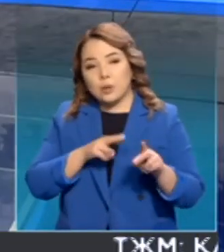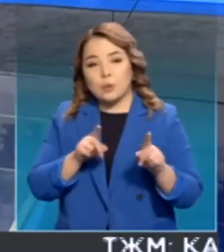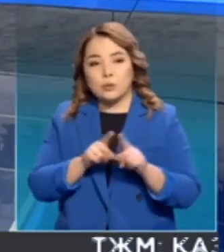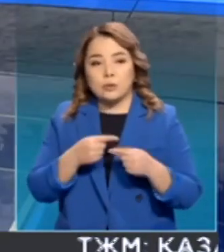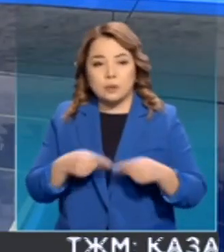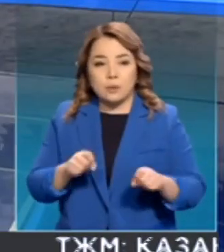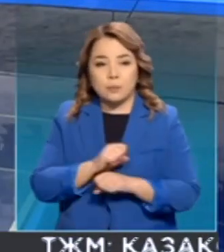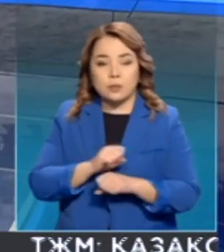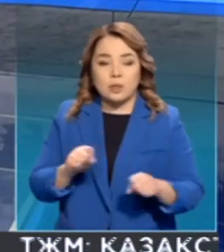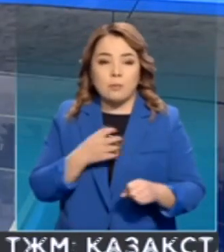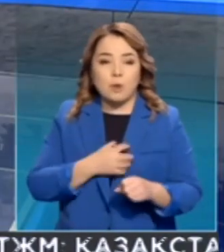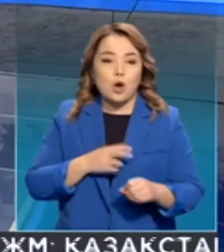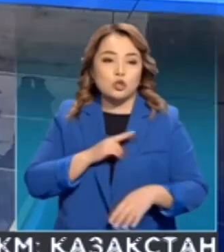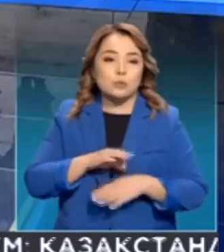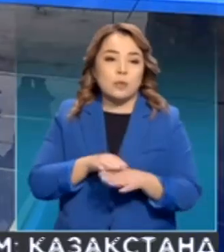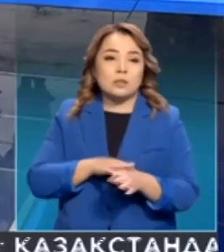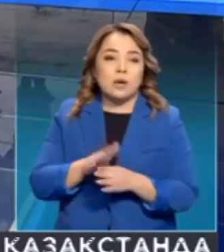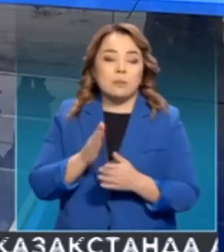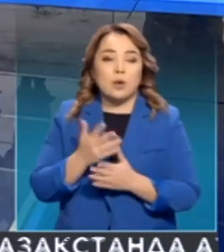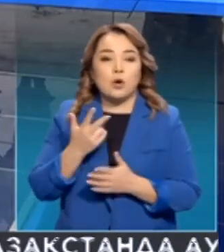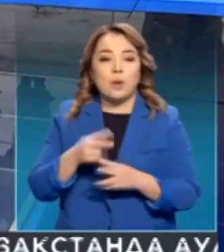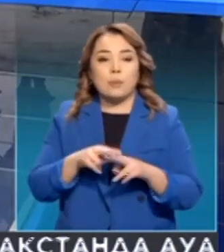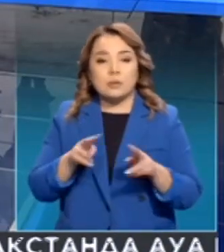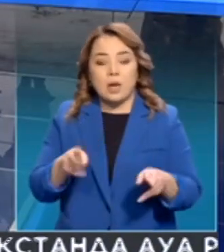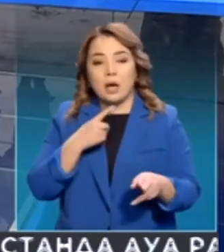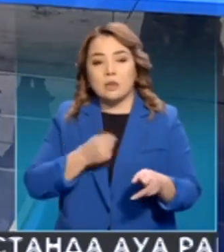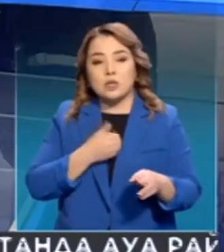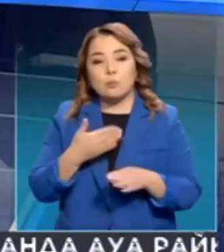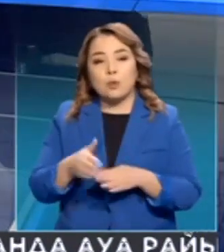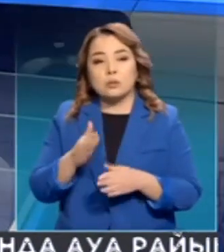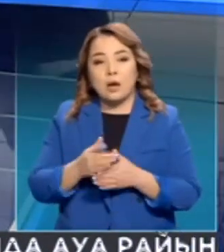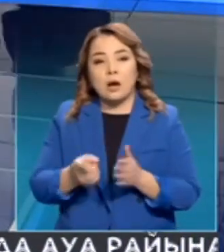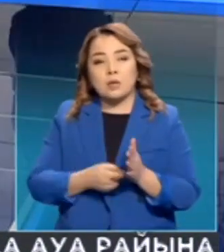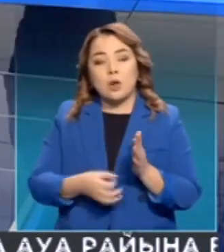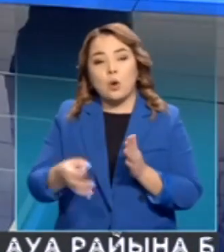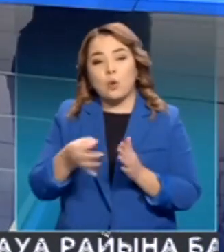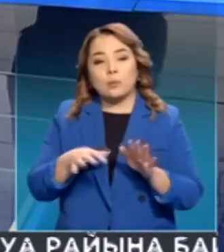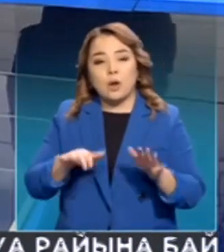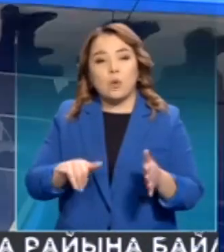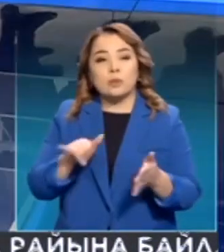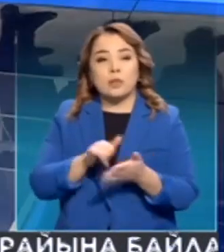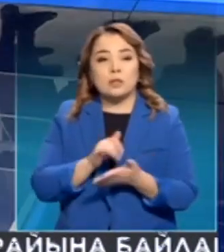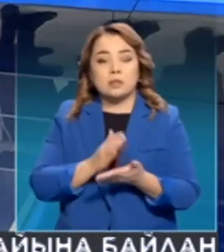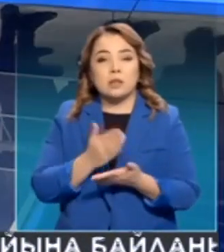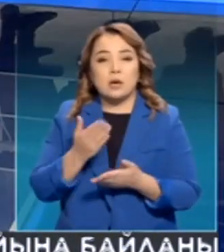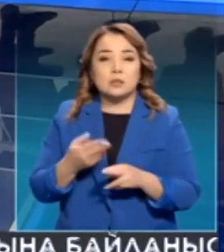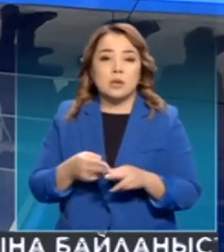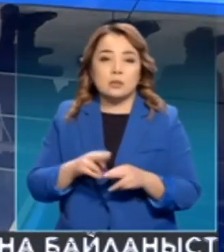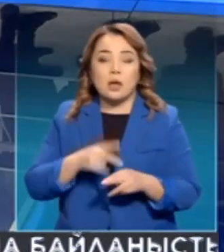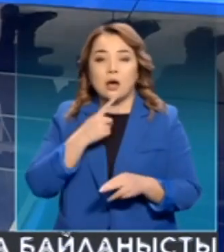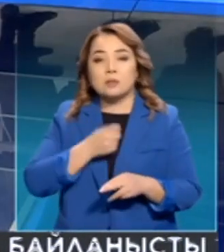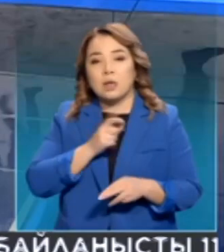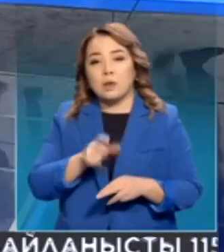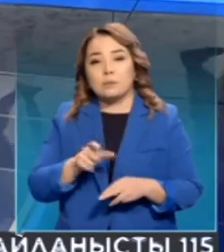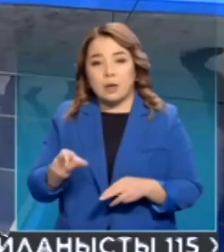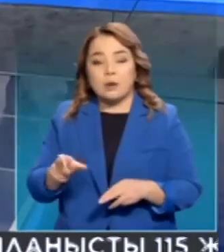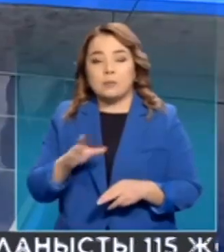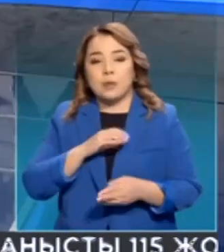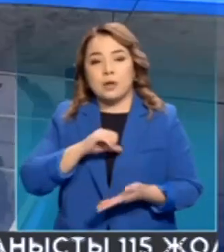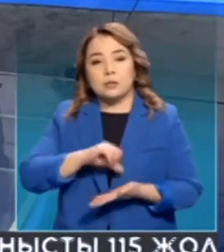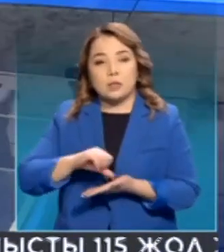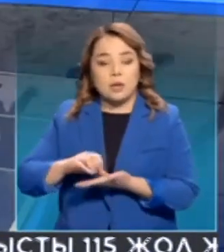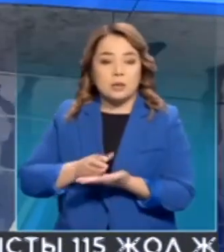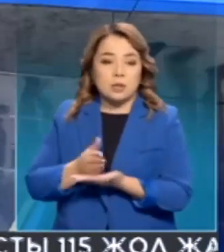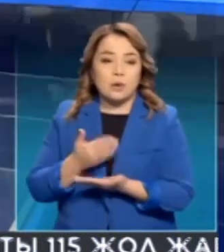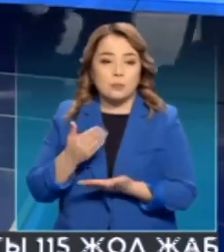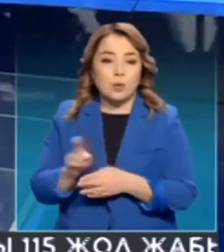болдырмау сынды маңызды жұмыстарды атқаратын 3 бірдей әскери бөлім Қарағанды облысында орналасқан. Ондағы сарбаздар айдауыл қызметімен